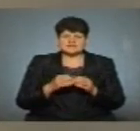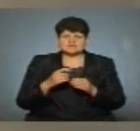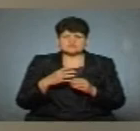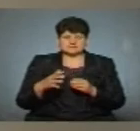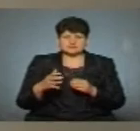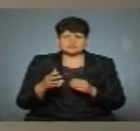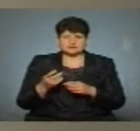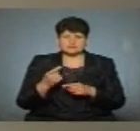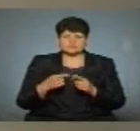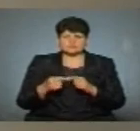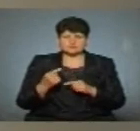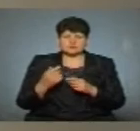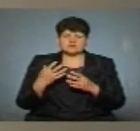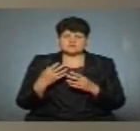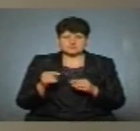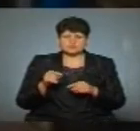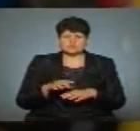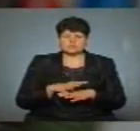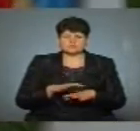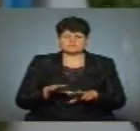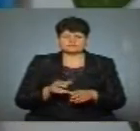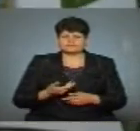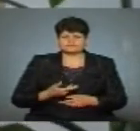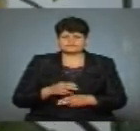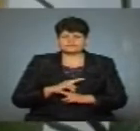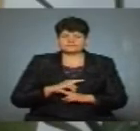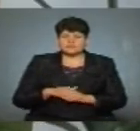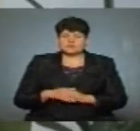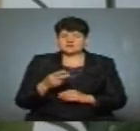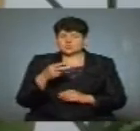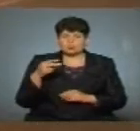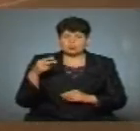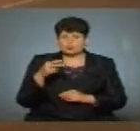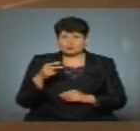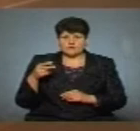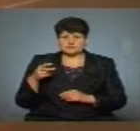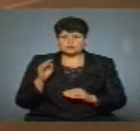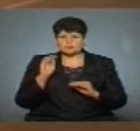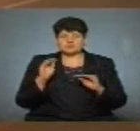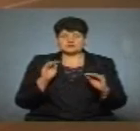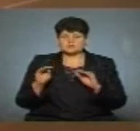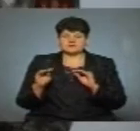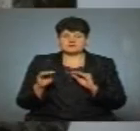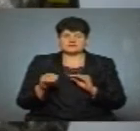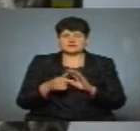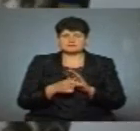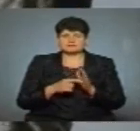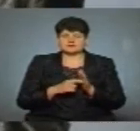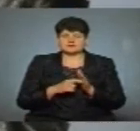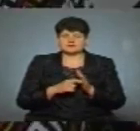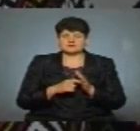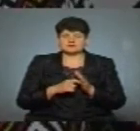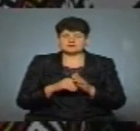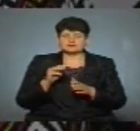з боєм прийшли, але вже його вже не було. На другому поверсі гуртожитку Андрій Довгий облаштував козацьку кімнату. Тарас